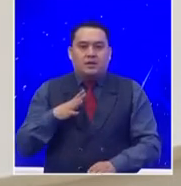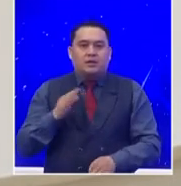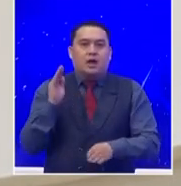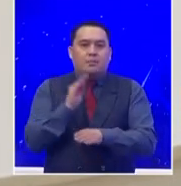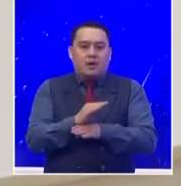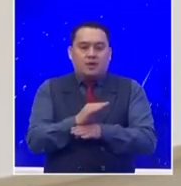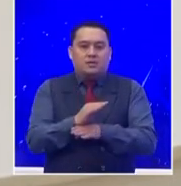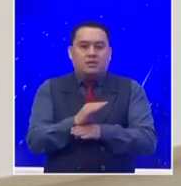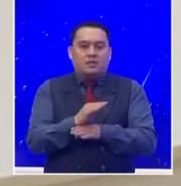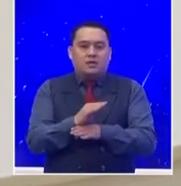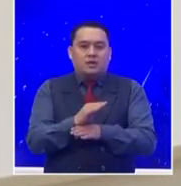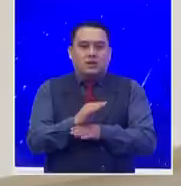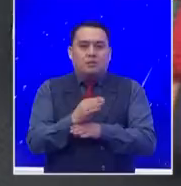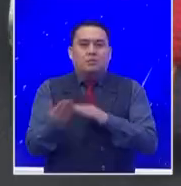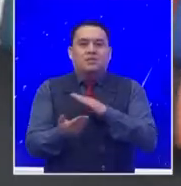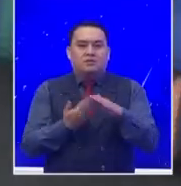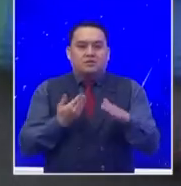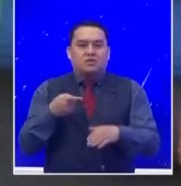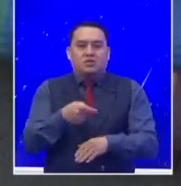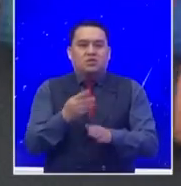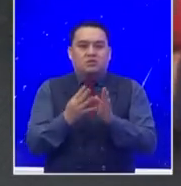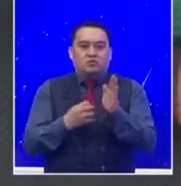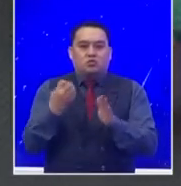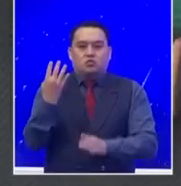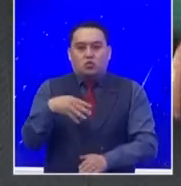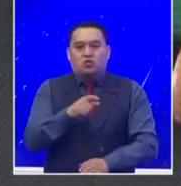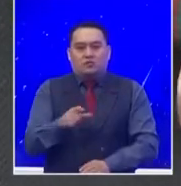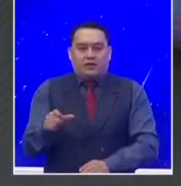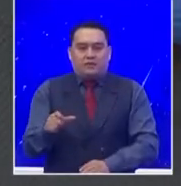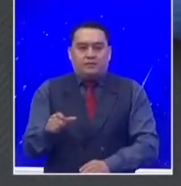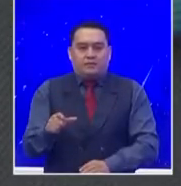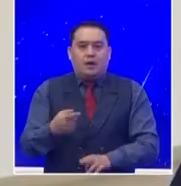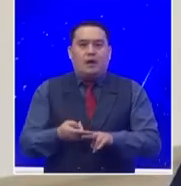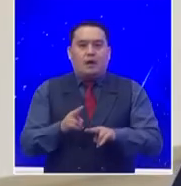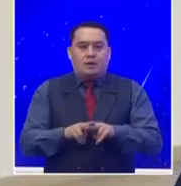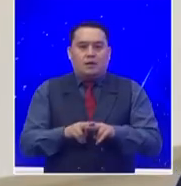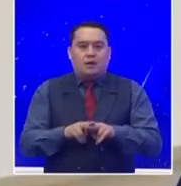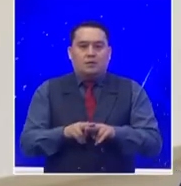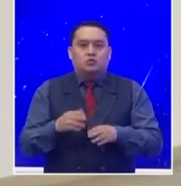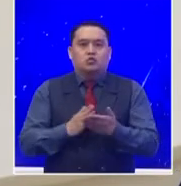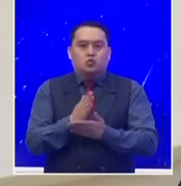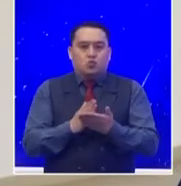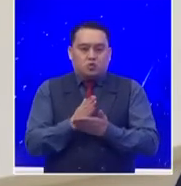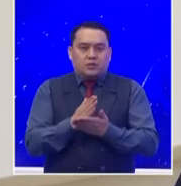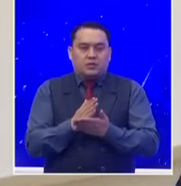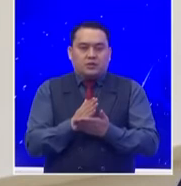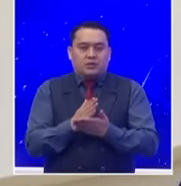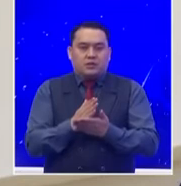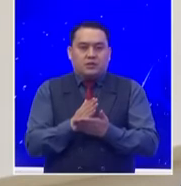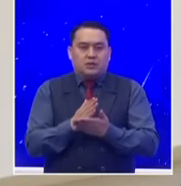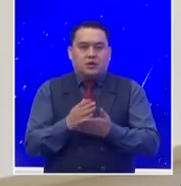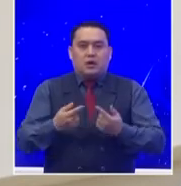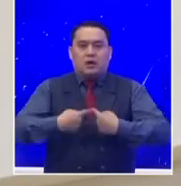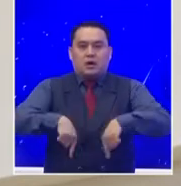дополнительные наряды, мы призвали 1940 человек. Это пограничную службу,